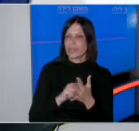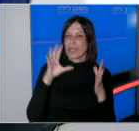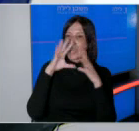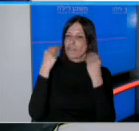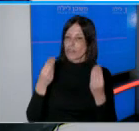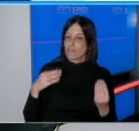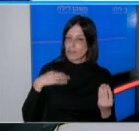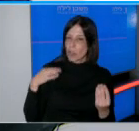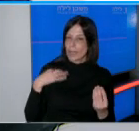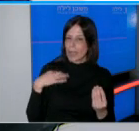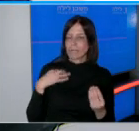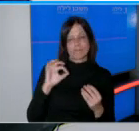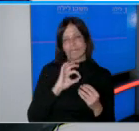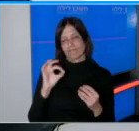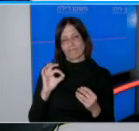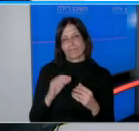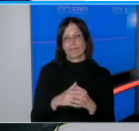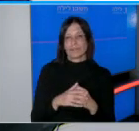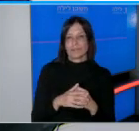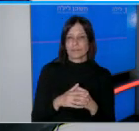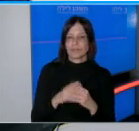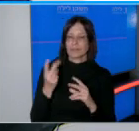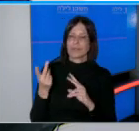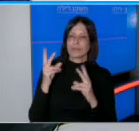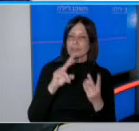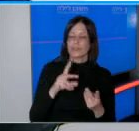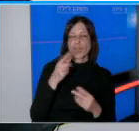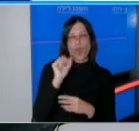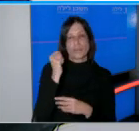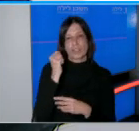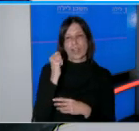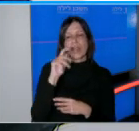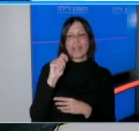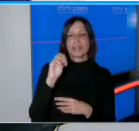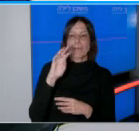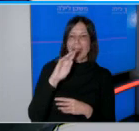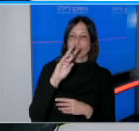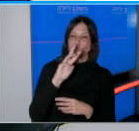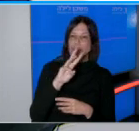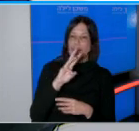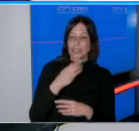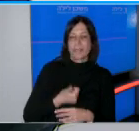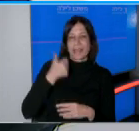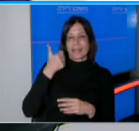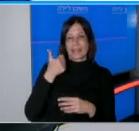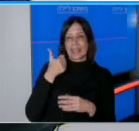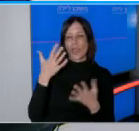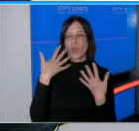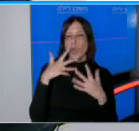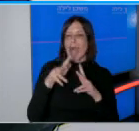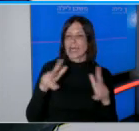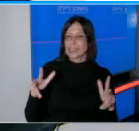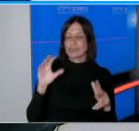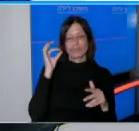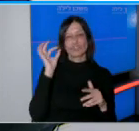שלומך? אהלן, הכל טוב. תודה שהצטרפת אלינו לידך, עובדת סוציאלית תמר שוורץ, מנכלית רוח נשית לשיקום כלכלי תעסוקתי של נפגעות